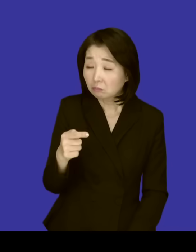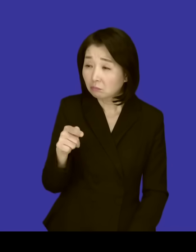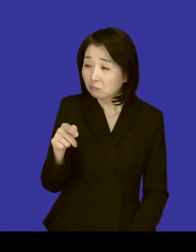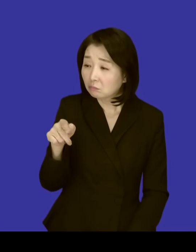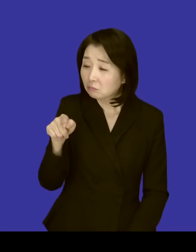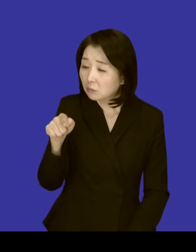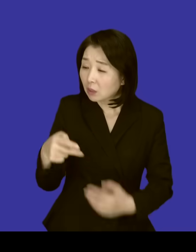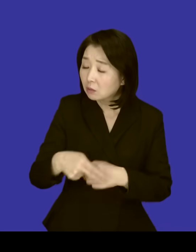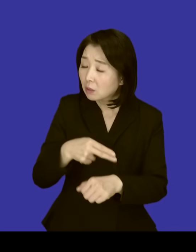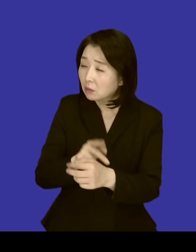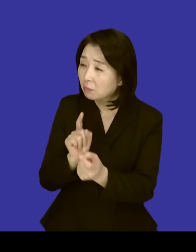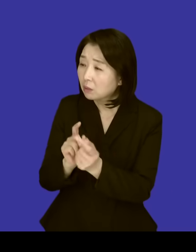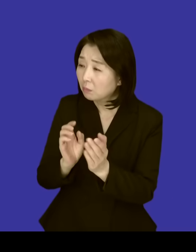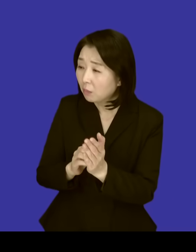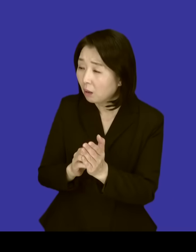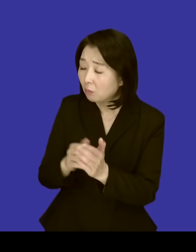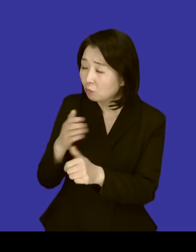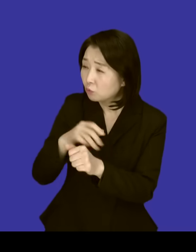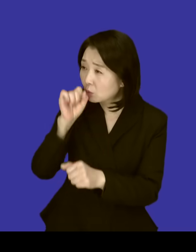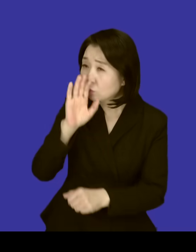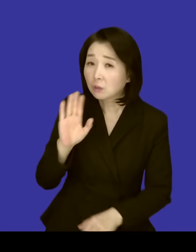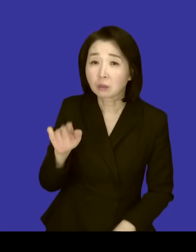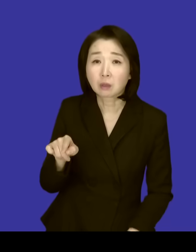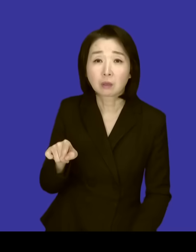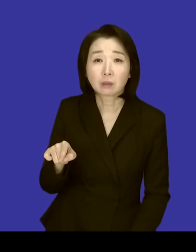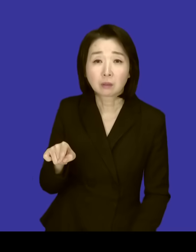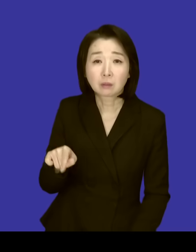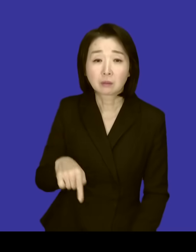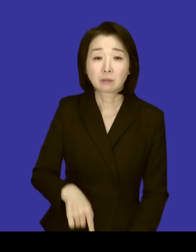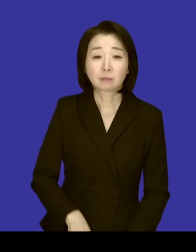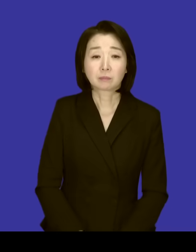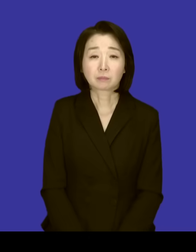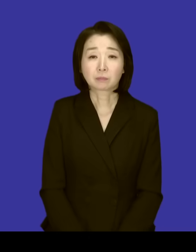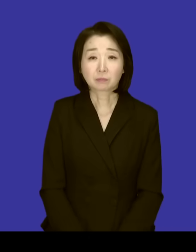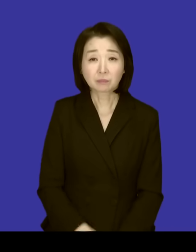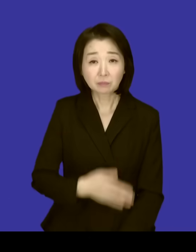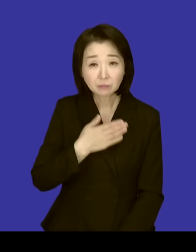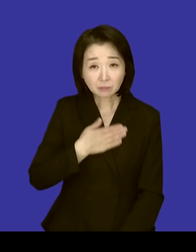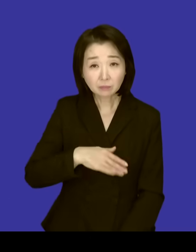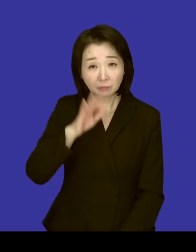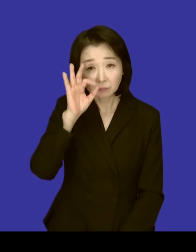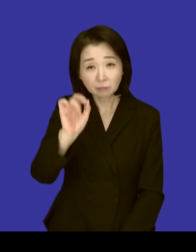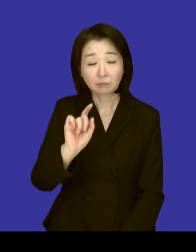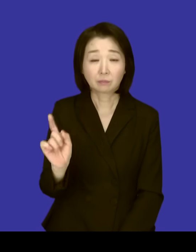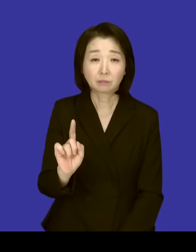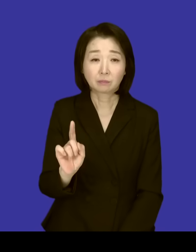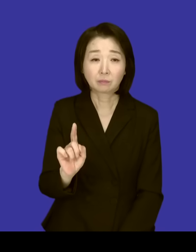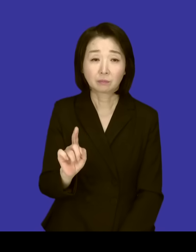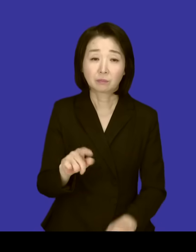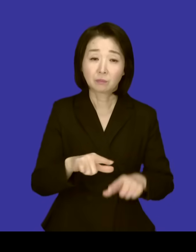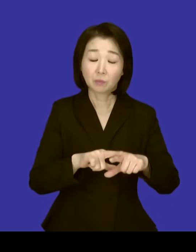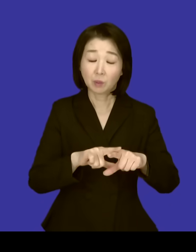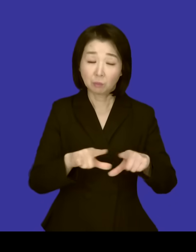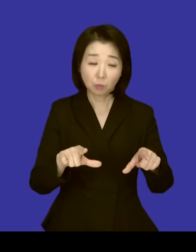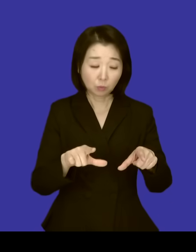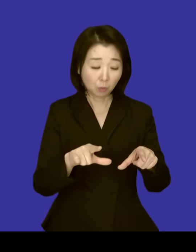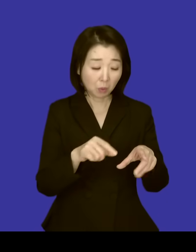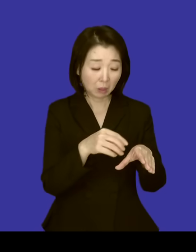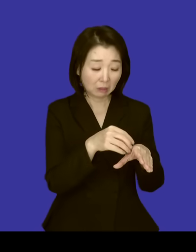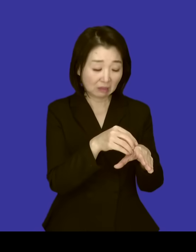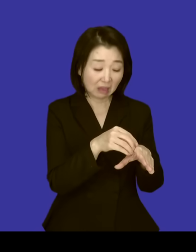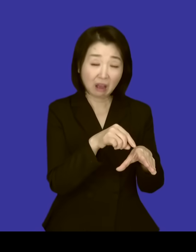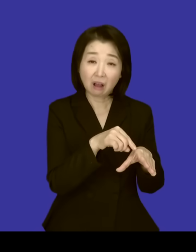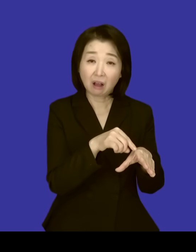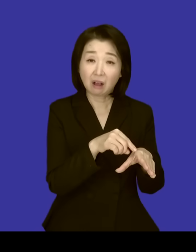선생님 분위기가 약간 심상치 않은 거예요. 그래서 알고 봤더니 이게 보통은 종양이라고 하면은